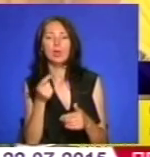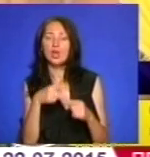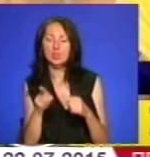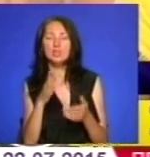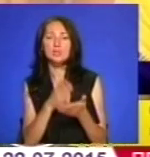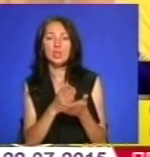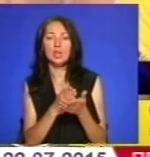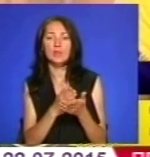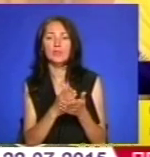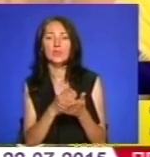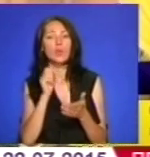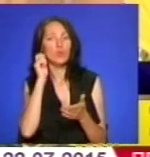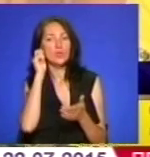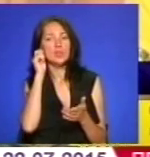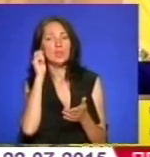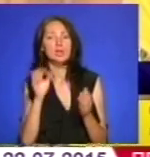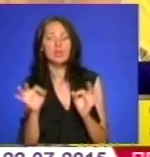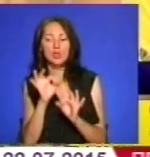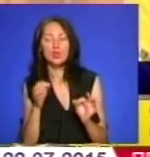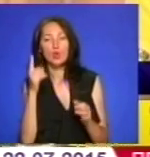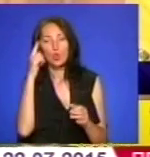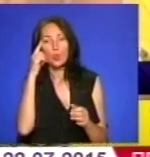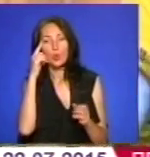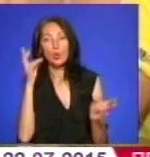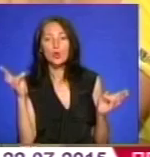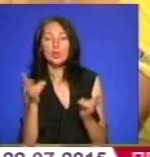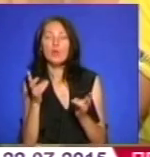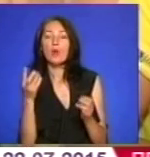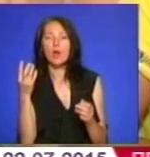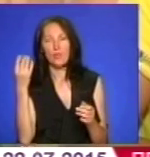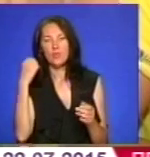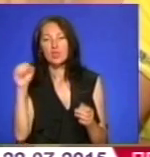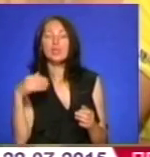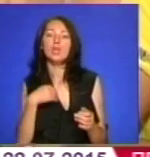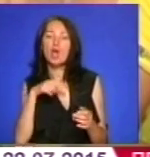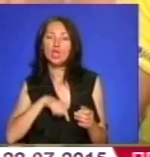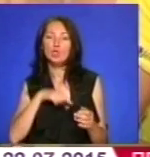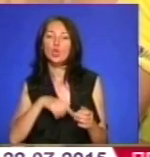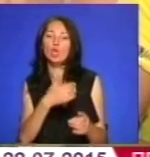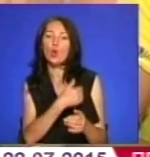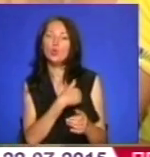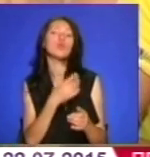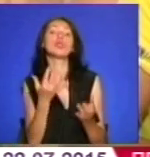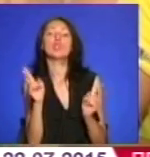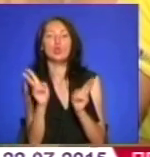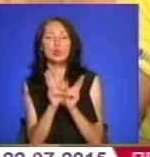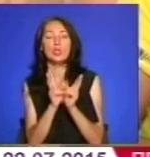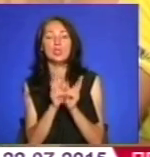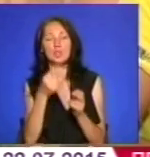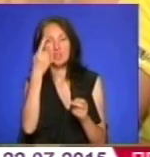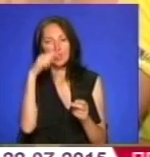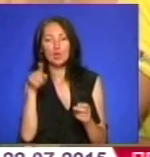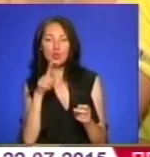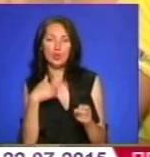є в цьому віці. Ну нічого, я думаю, треба в них всіх виігрувати. Я налаштований, я хочу з ними ще зустрітися, бо я знаю, що я